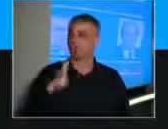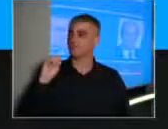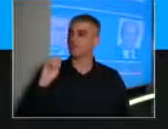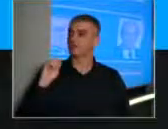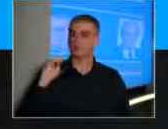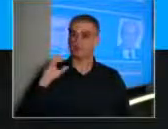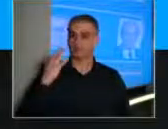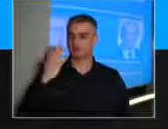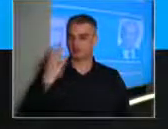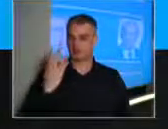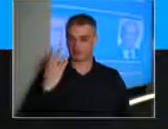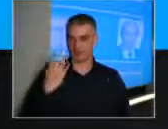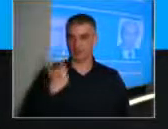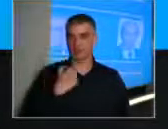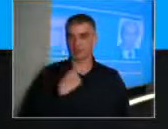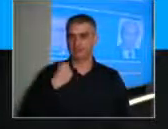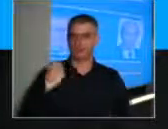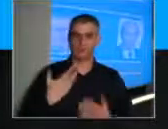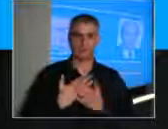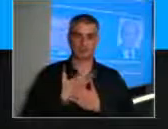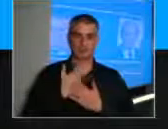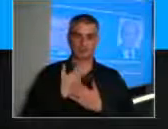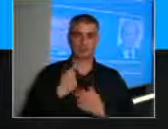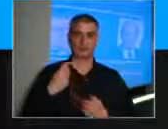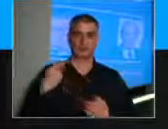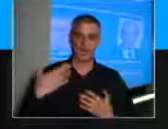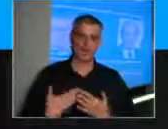כהן, המספר 4 בימין החדש, תודה רבה.